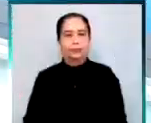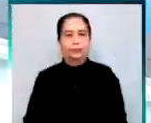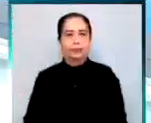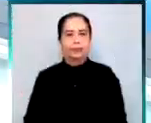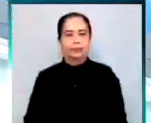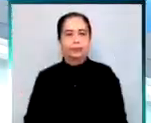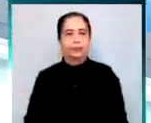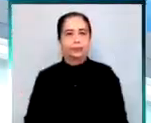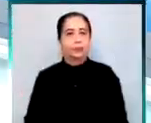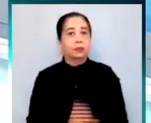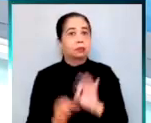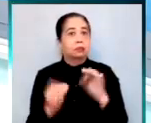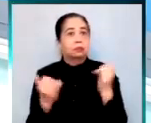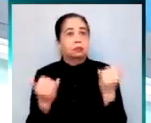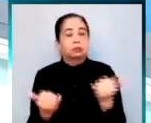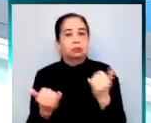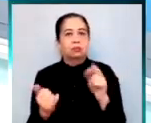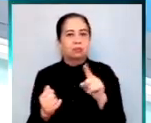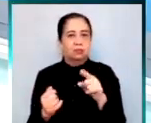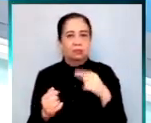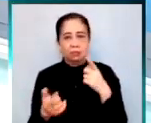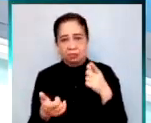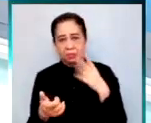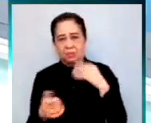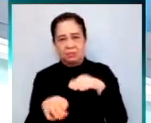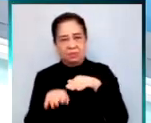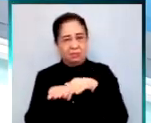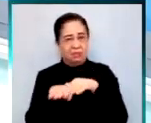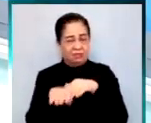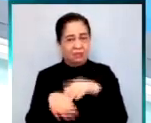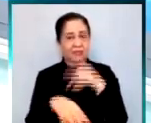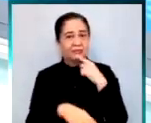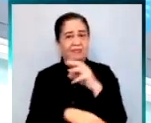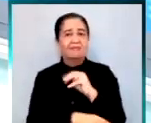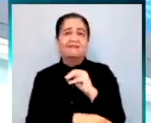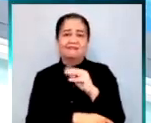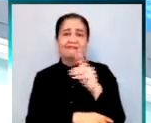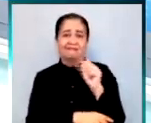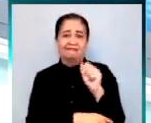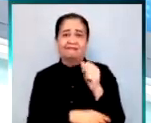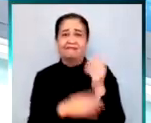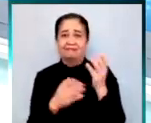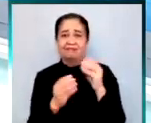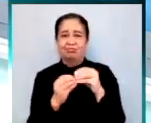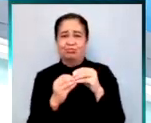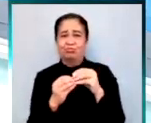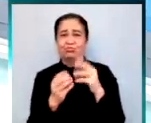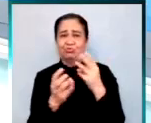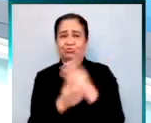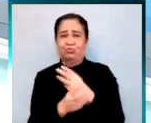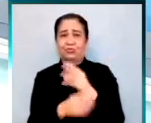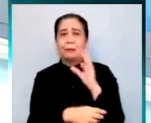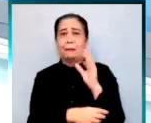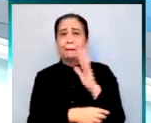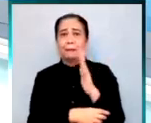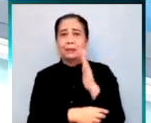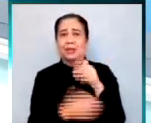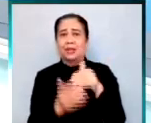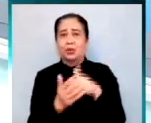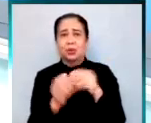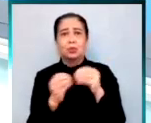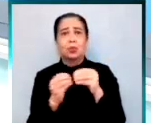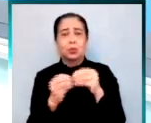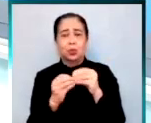Kung ngayon pa lang iniindan nyo na ang matinding traffic, sabi ng MMDA, posibleng madagdagan pa ng 50,000 na sasakyan ang